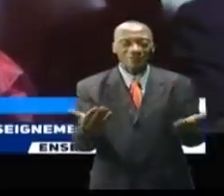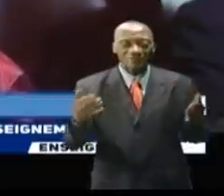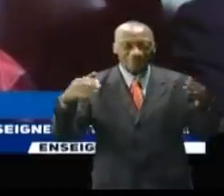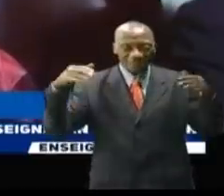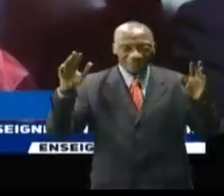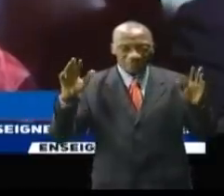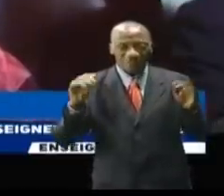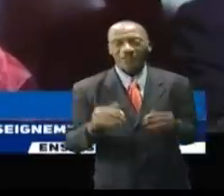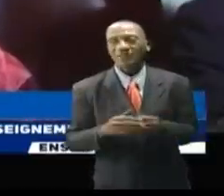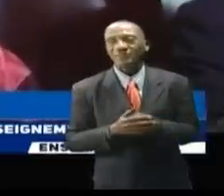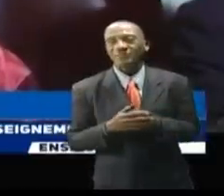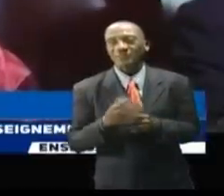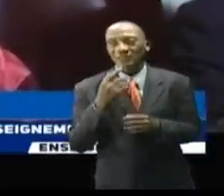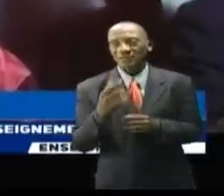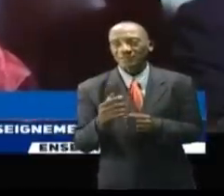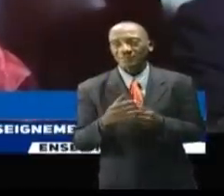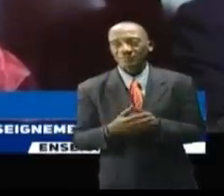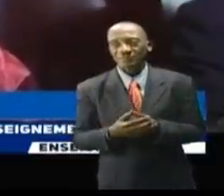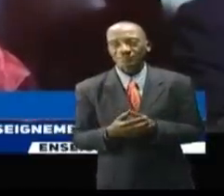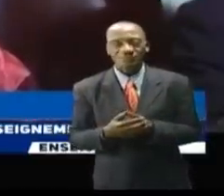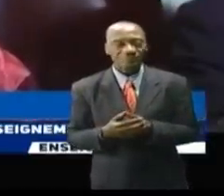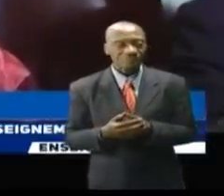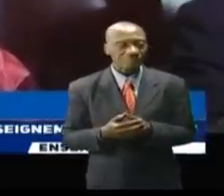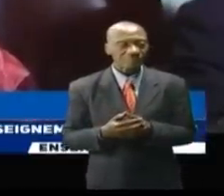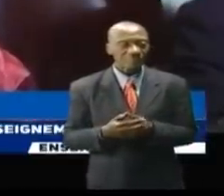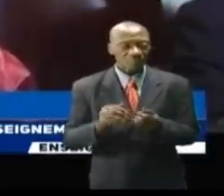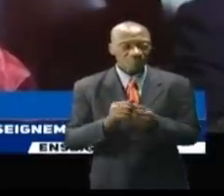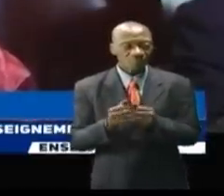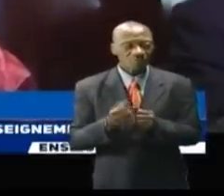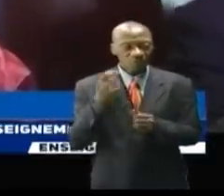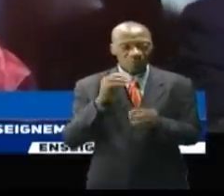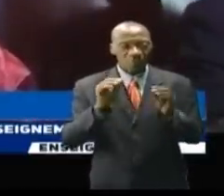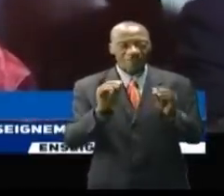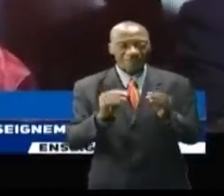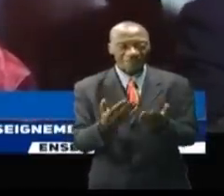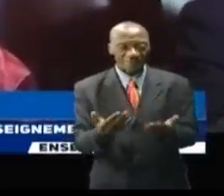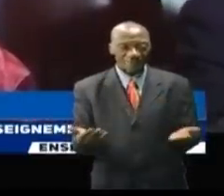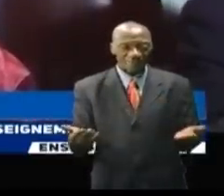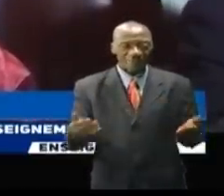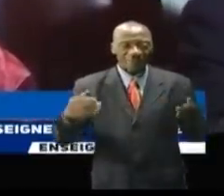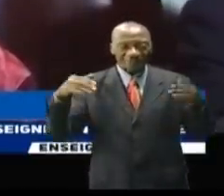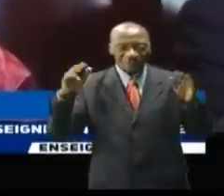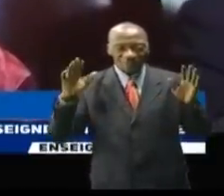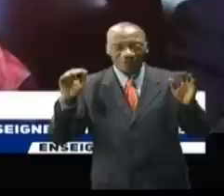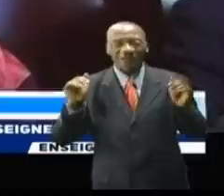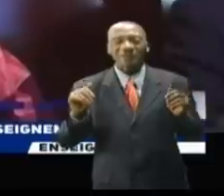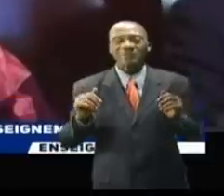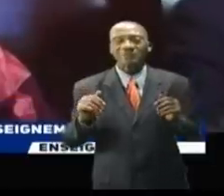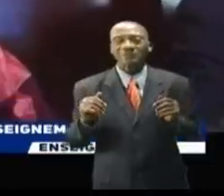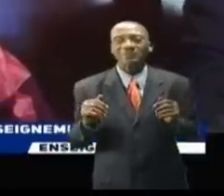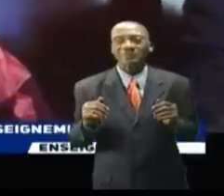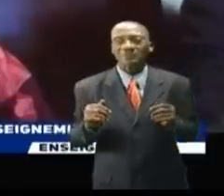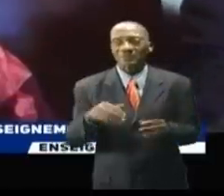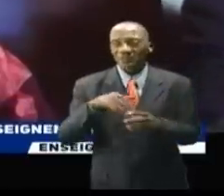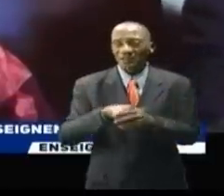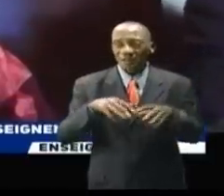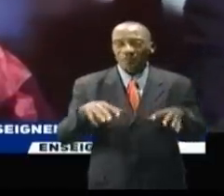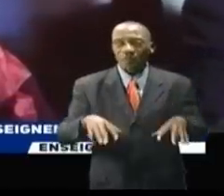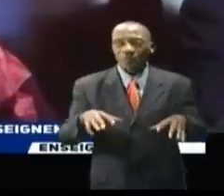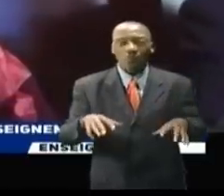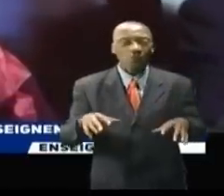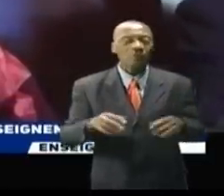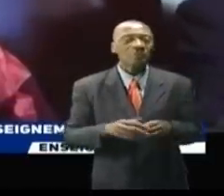éducatif congolais en général et le sous-secteur de l'EPST en particulier connaît un tournant décisif de son histoire